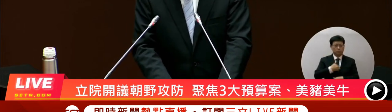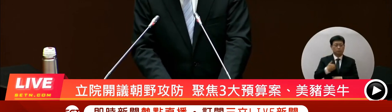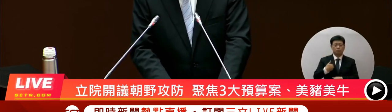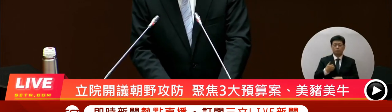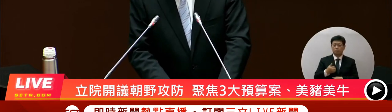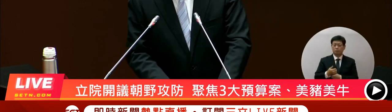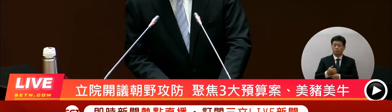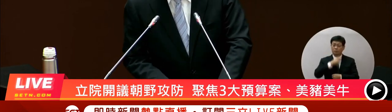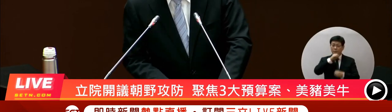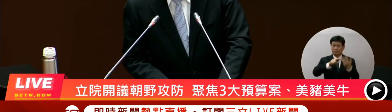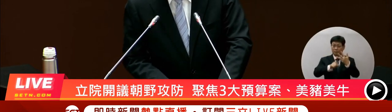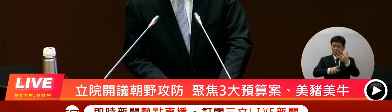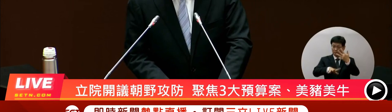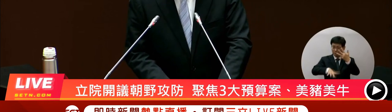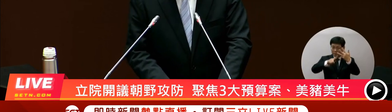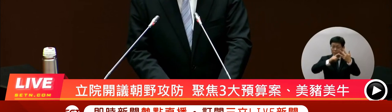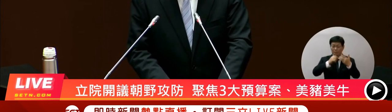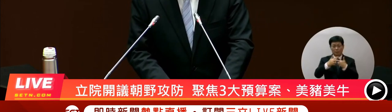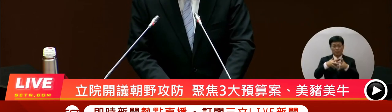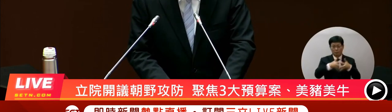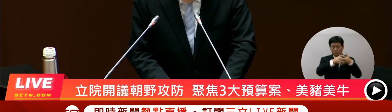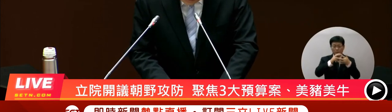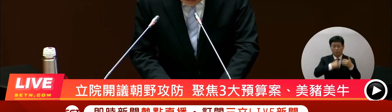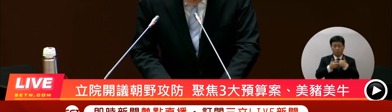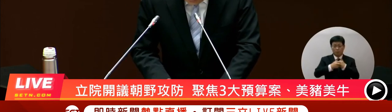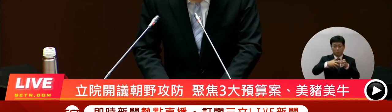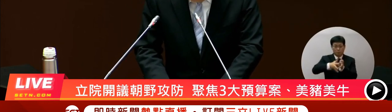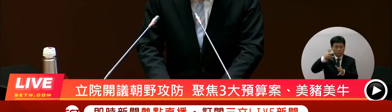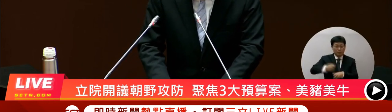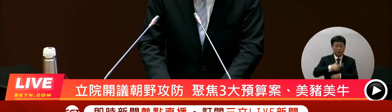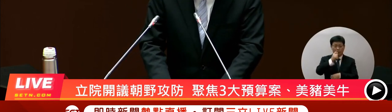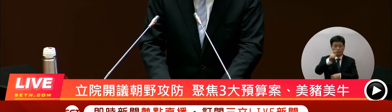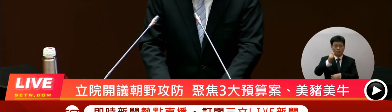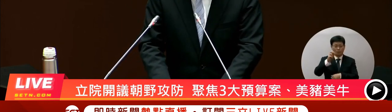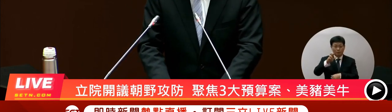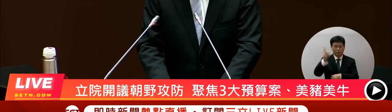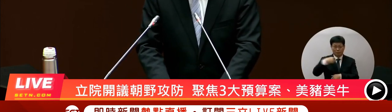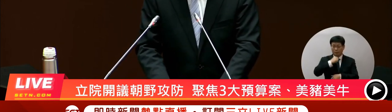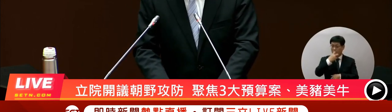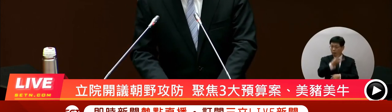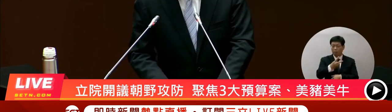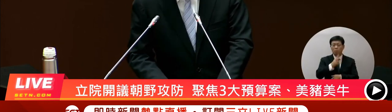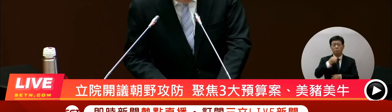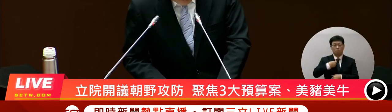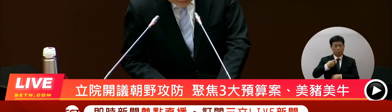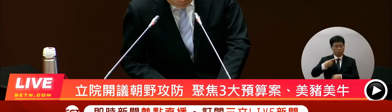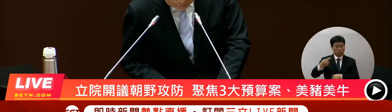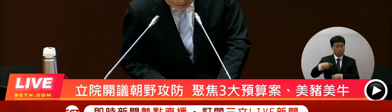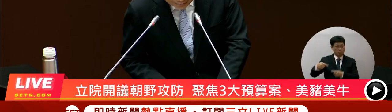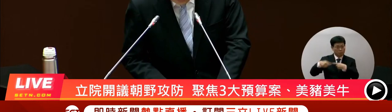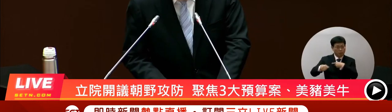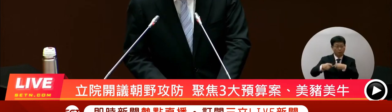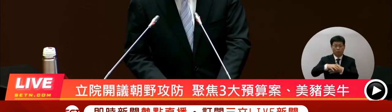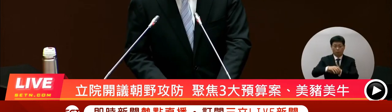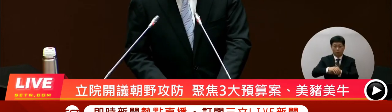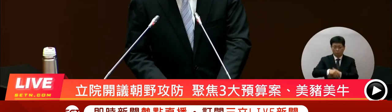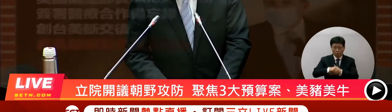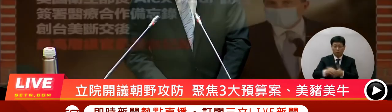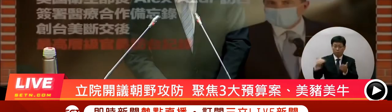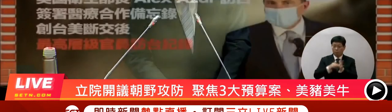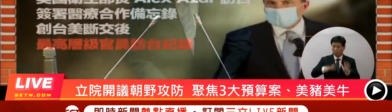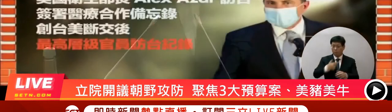初，美国卫生部长阿扎来台访问，创下台美断交以来最